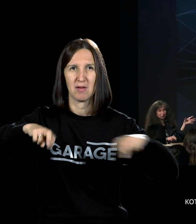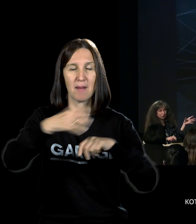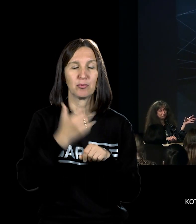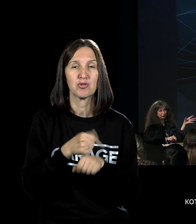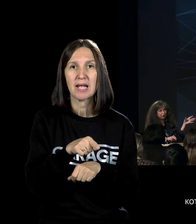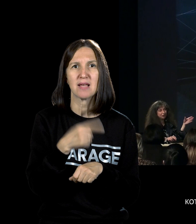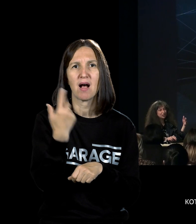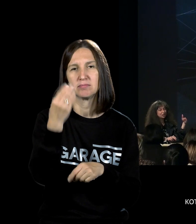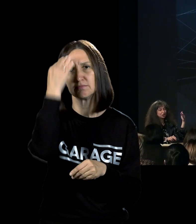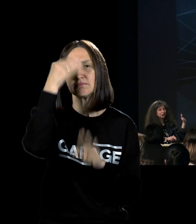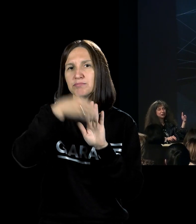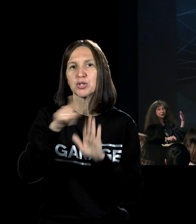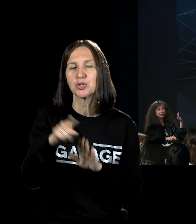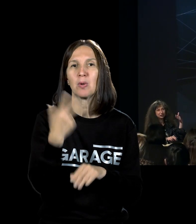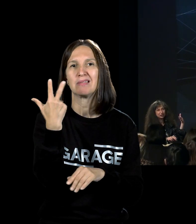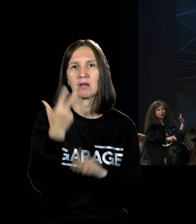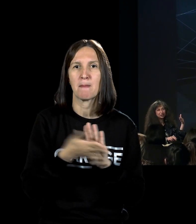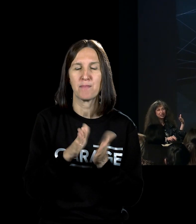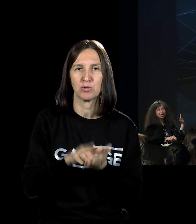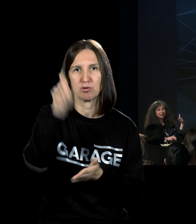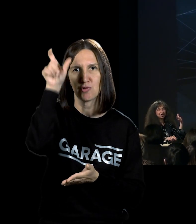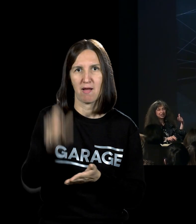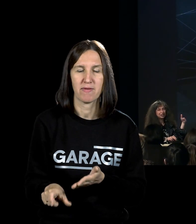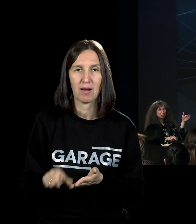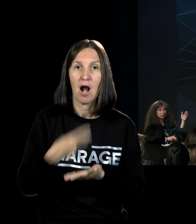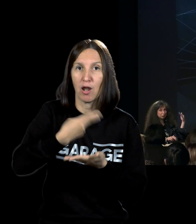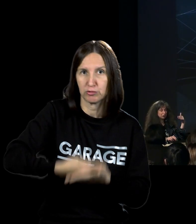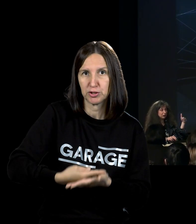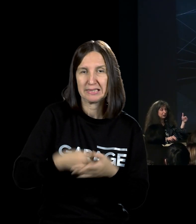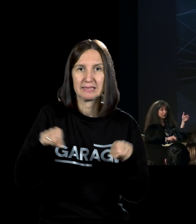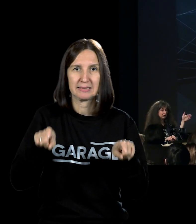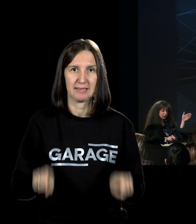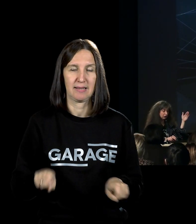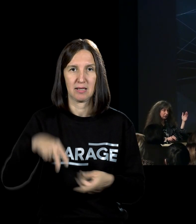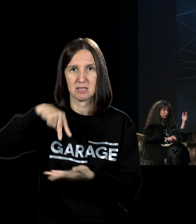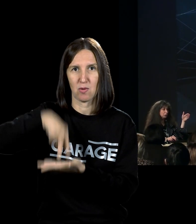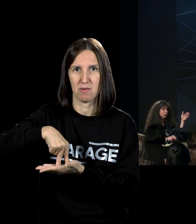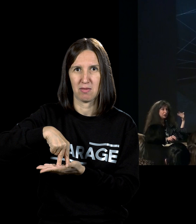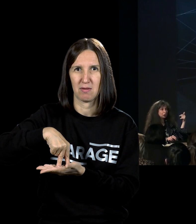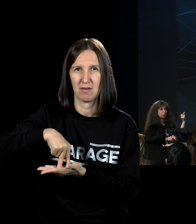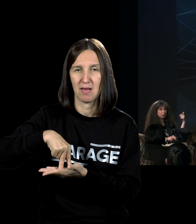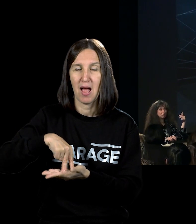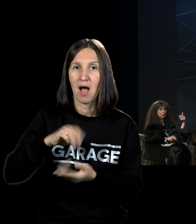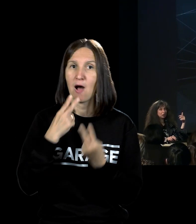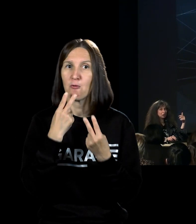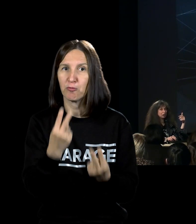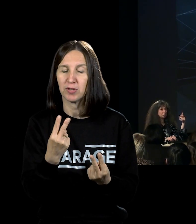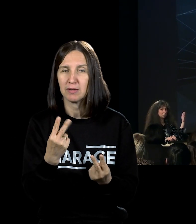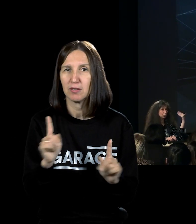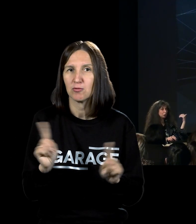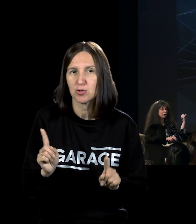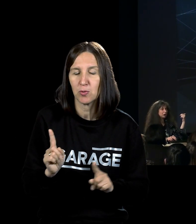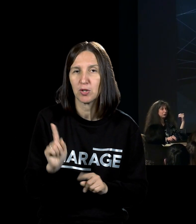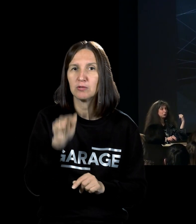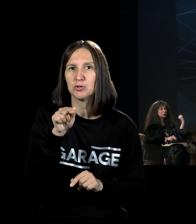позах человеческого тела. Лежит, сидит и стоит. Они как бы увидеть, что и как